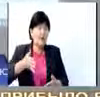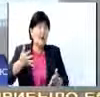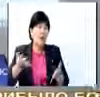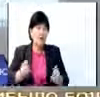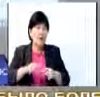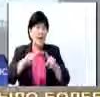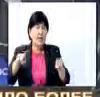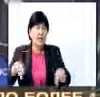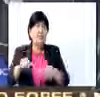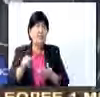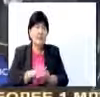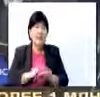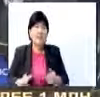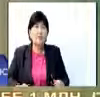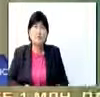получили сертификаты.